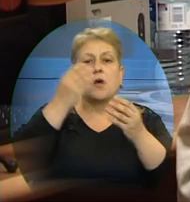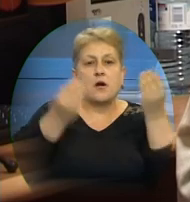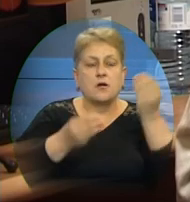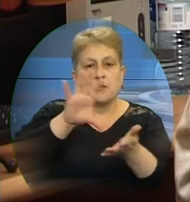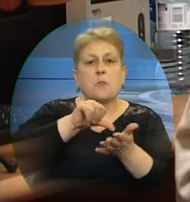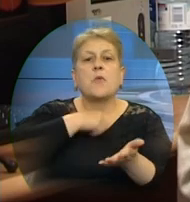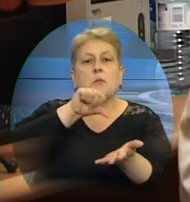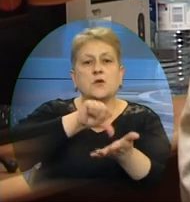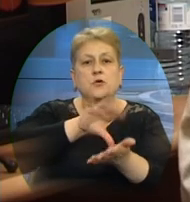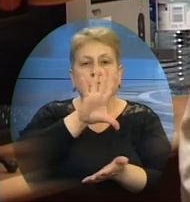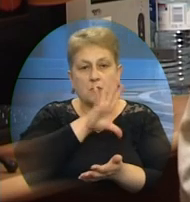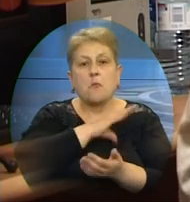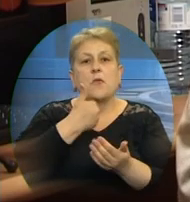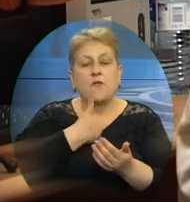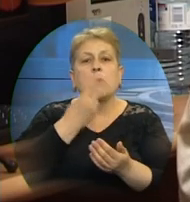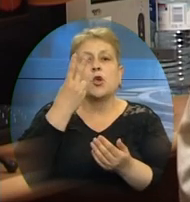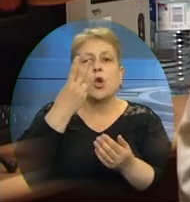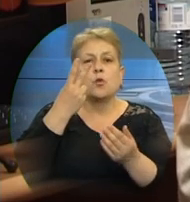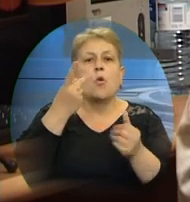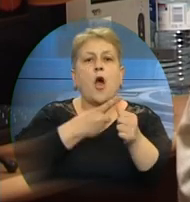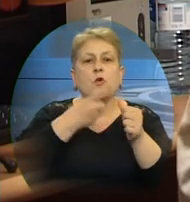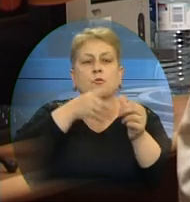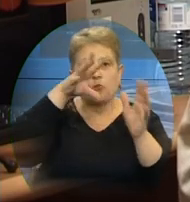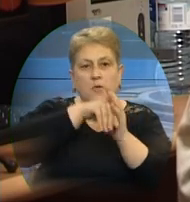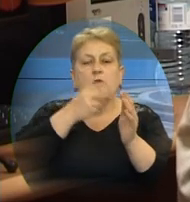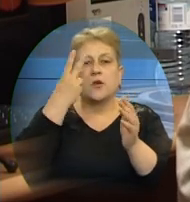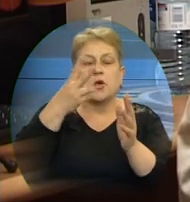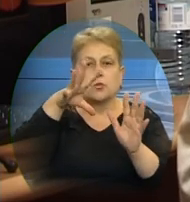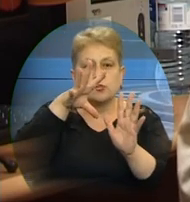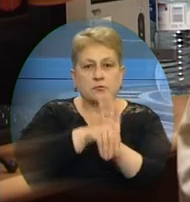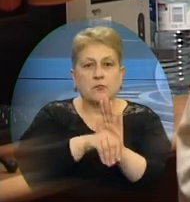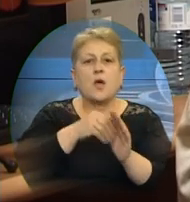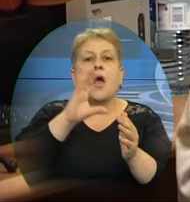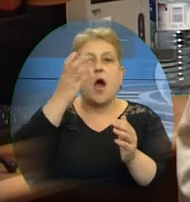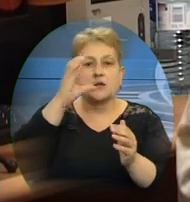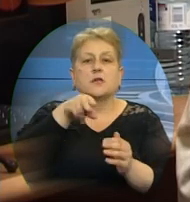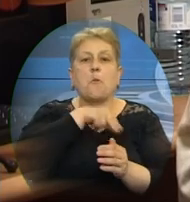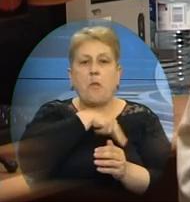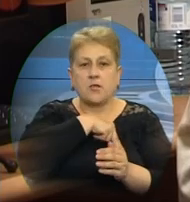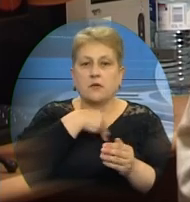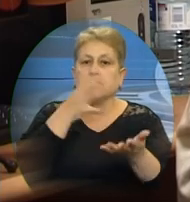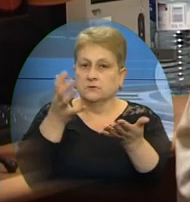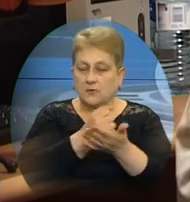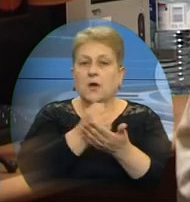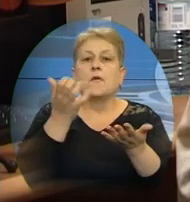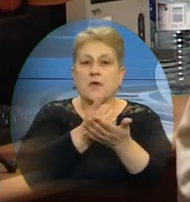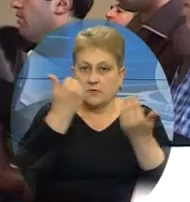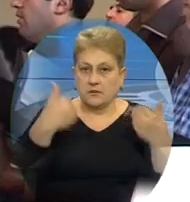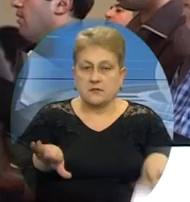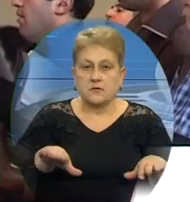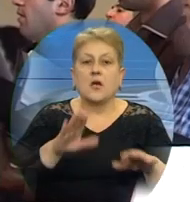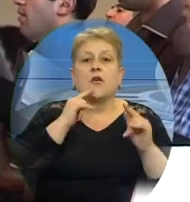մեր մասնակցությունն էր, եւ մենք երկու անվանակարգում մասնակցեցինք, երկուսում էլ արծաթե մեդալներ